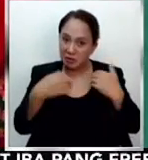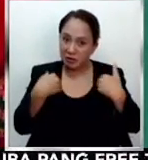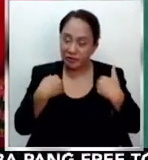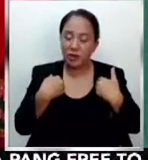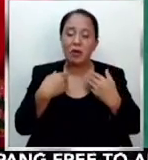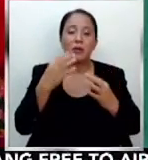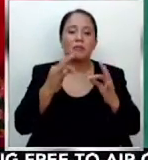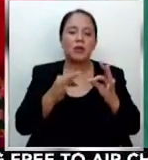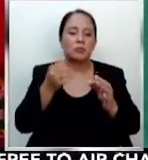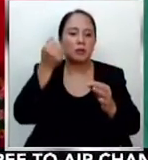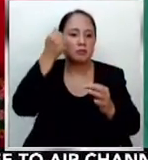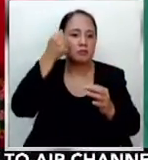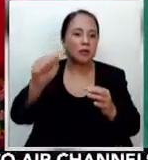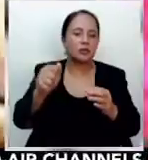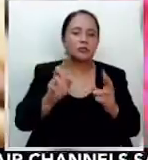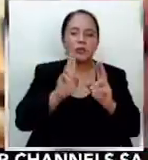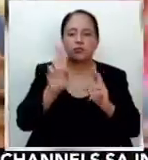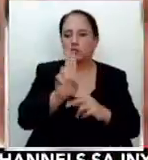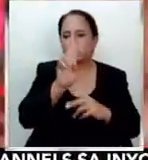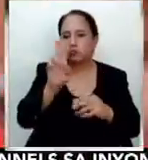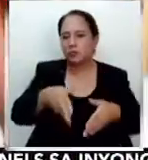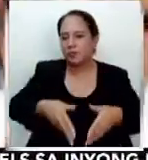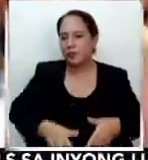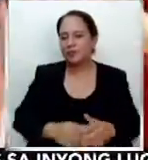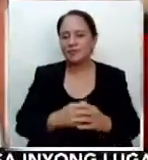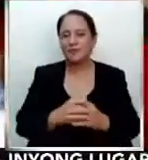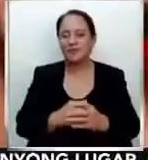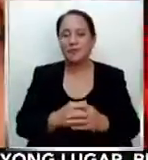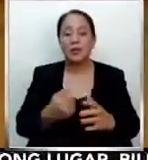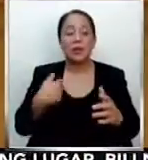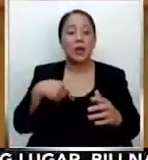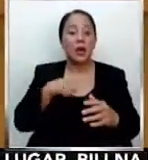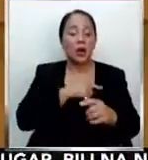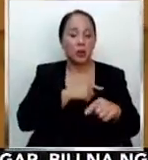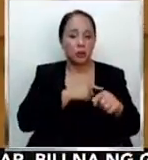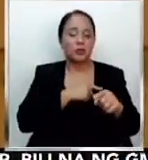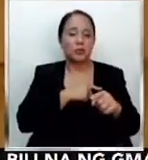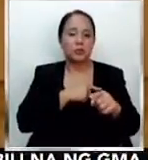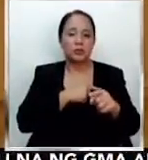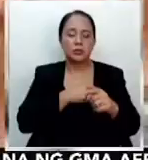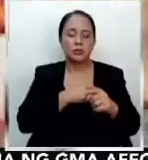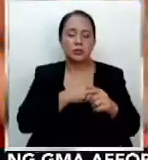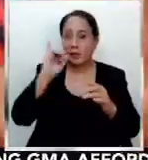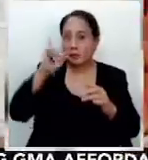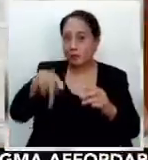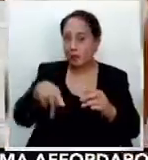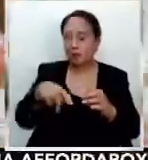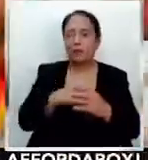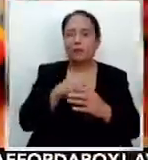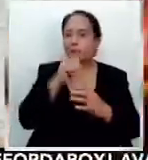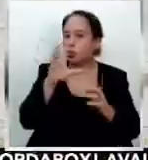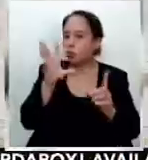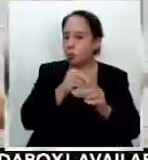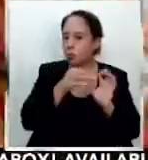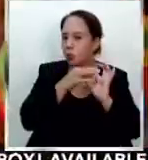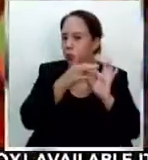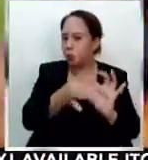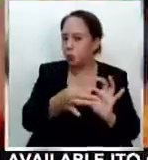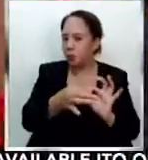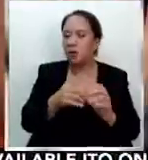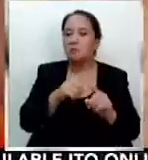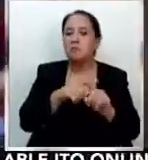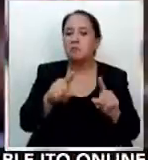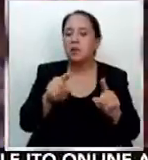paglabag doon sa pagsusuot ng bahag na yan. Sa ating mga katutubong kasuotan, hindi lang ang ating kultura ang nakahabi sa bawat hibla. Nakatahi rin sa